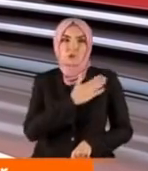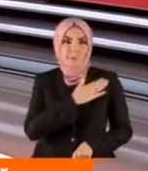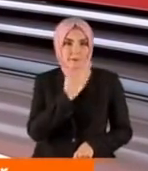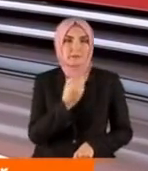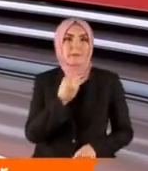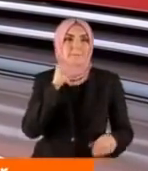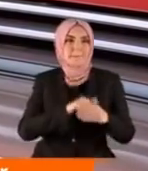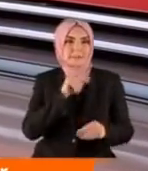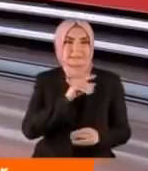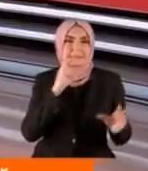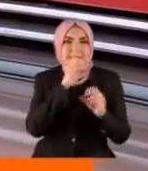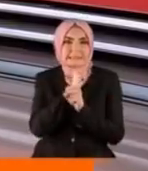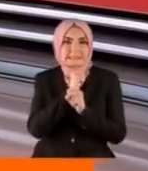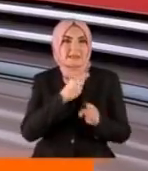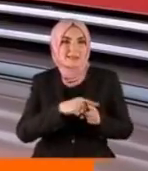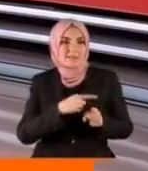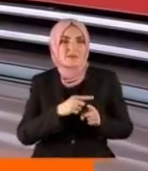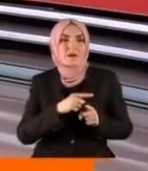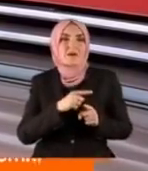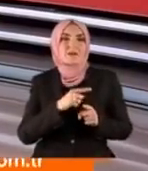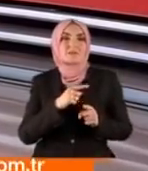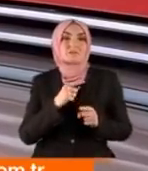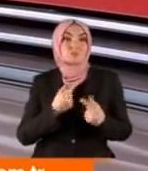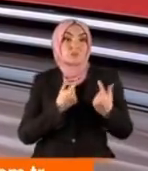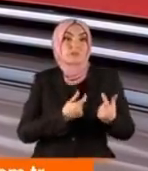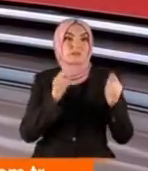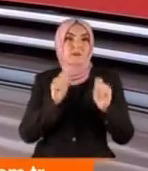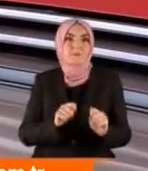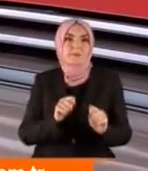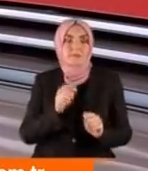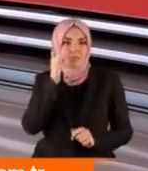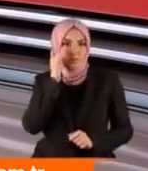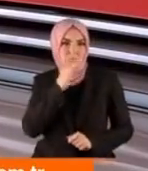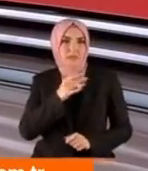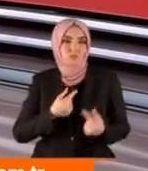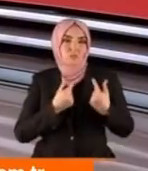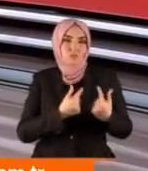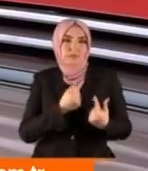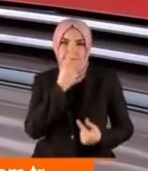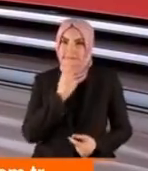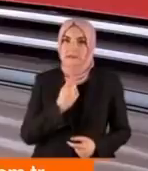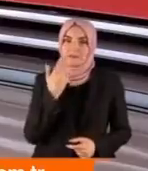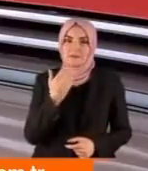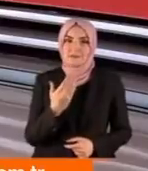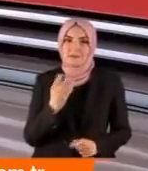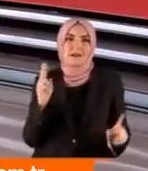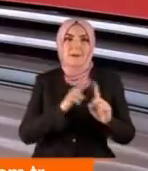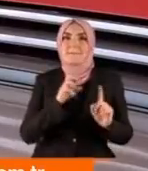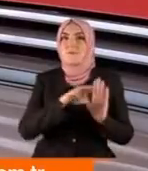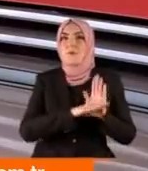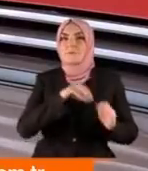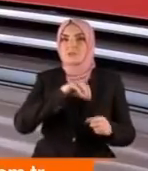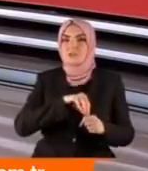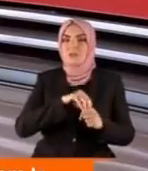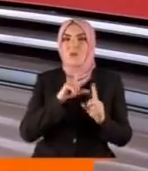ittifak konusunda uyardı. Uyarı net, net olduğu kadar da sert. Katıldığı bir yayında şöyle dedi Sancar. Şark kurnazlığı